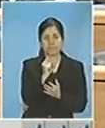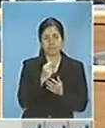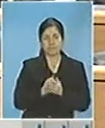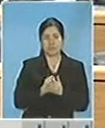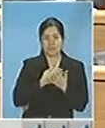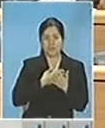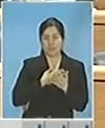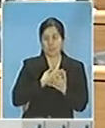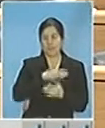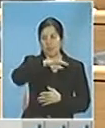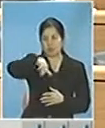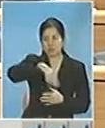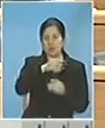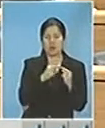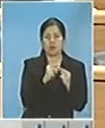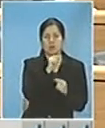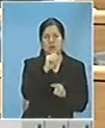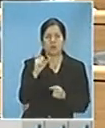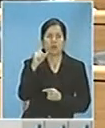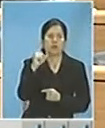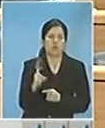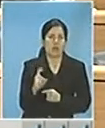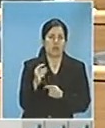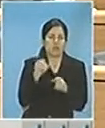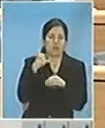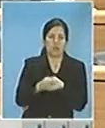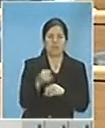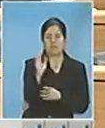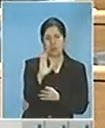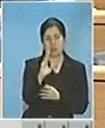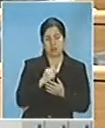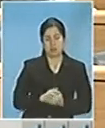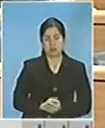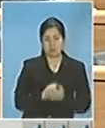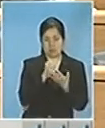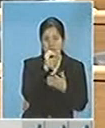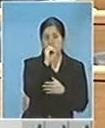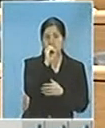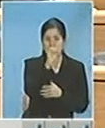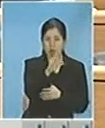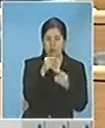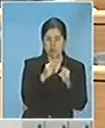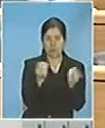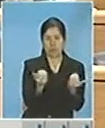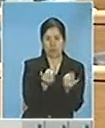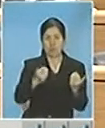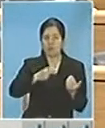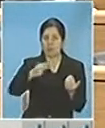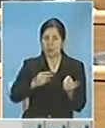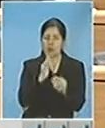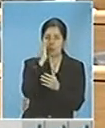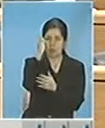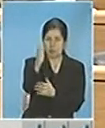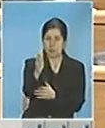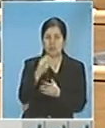ายใจของสมาชิกสภาผู้แทนราษฎรเท่านั้นจะต้องบอก ล่าวแก่หลานลูกต่อไป